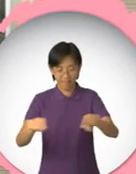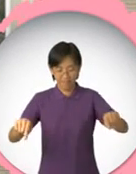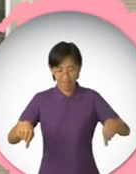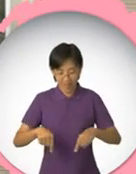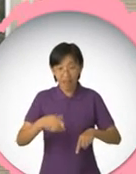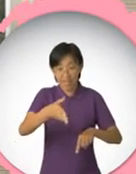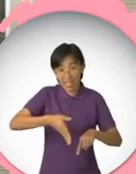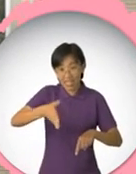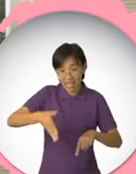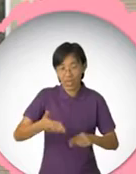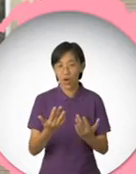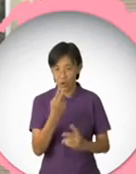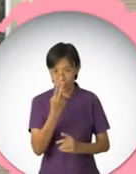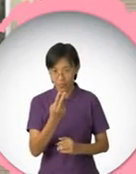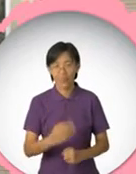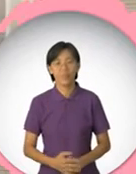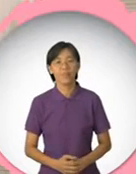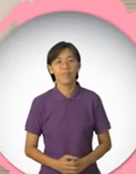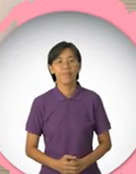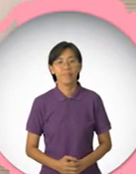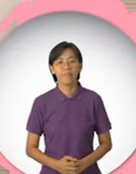งั้นเดี๋ยวพักกันแป๊บนึงครับ